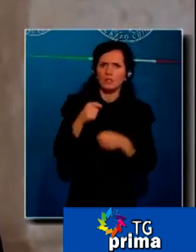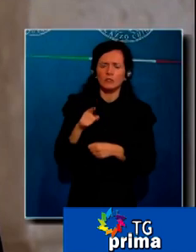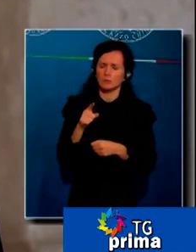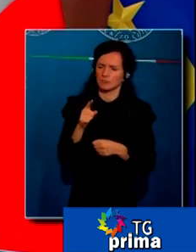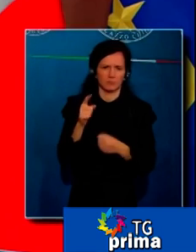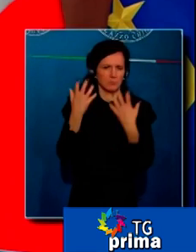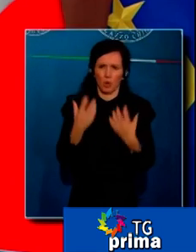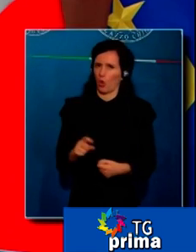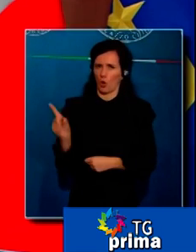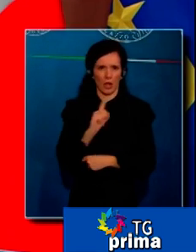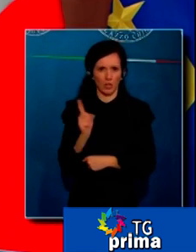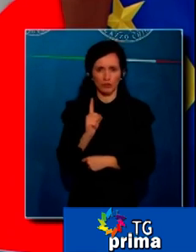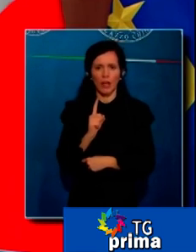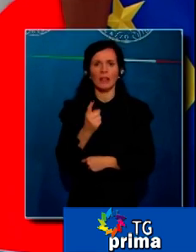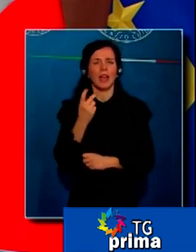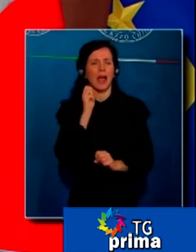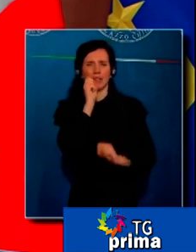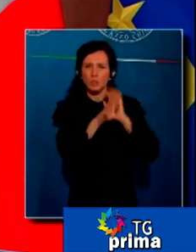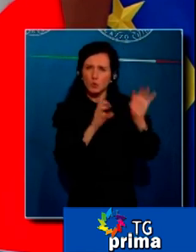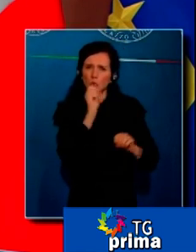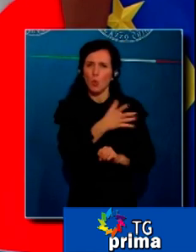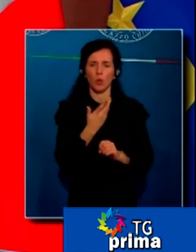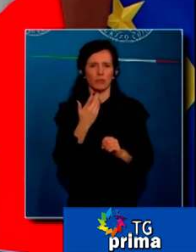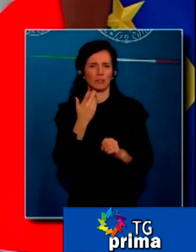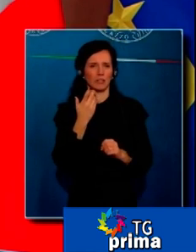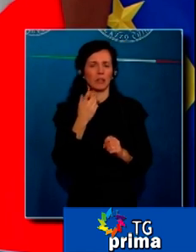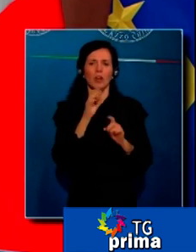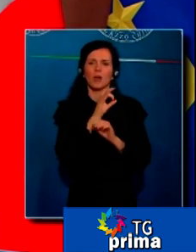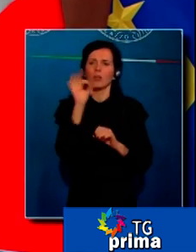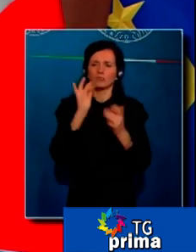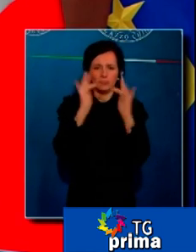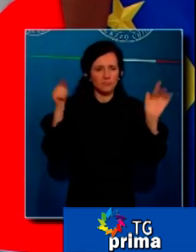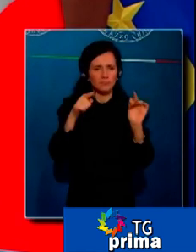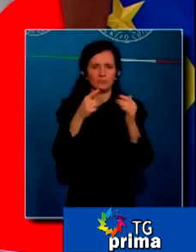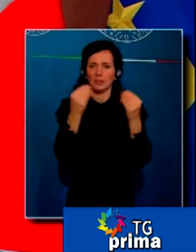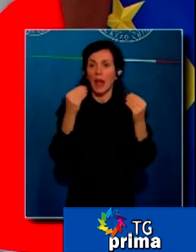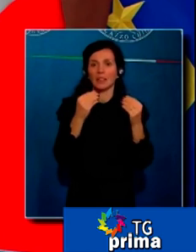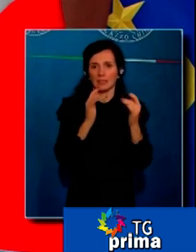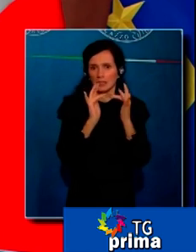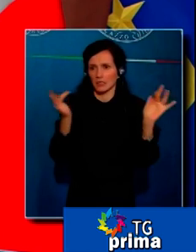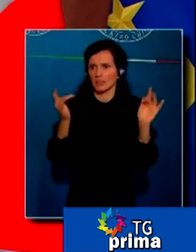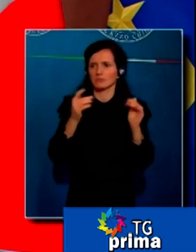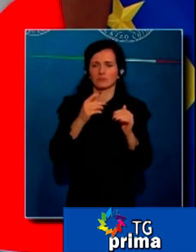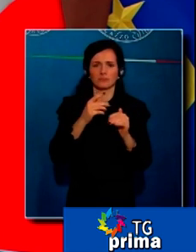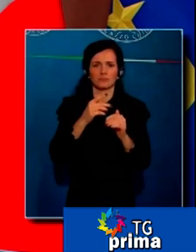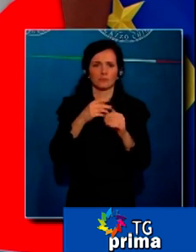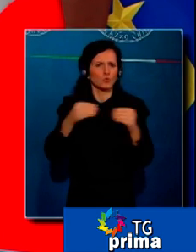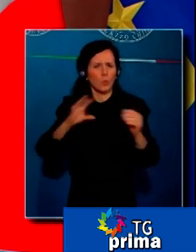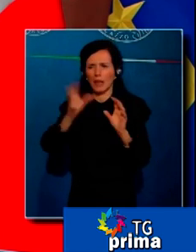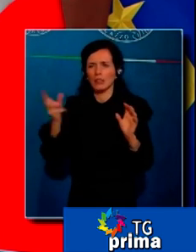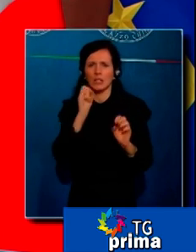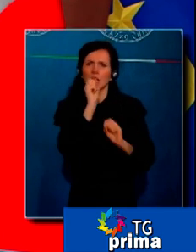inaccettabile in sé, gli insulti, le aggressioni via web o attraverso altri canali. Ancor